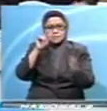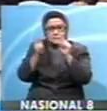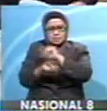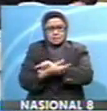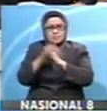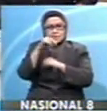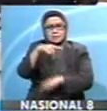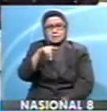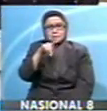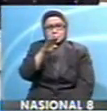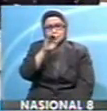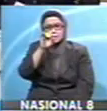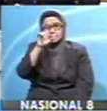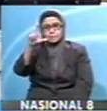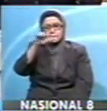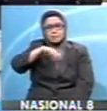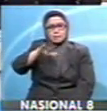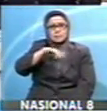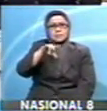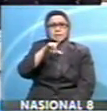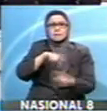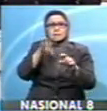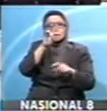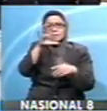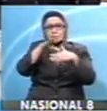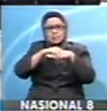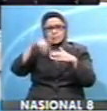ada berjumlah R25 kepada setiap